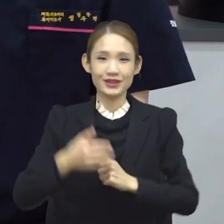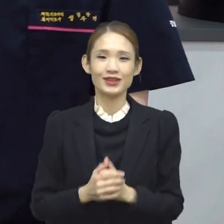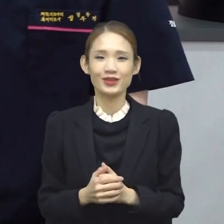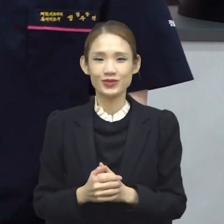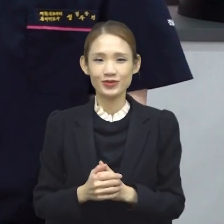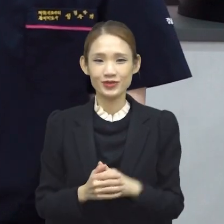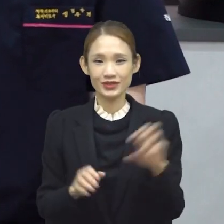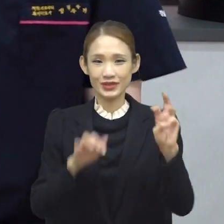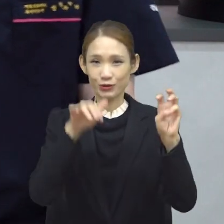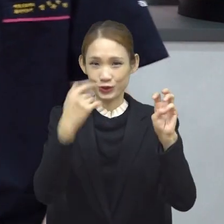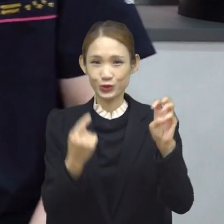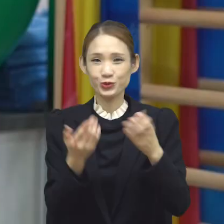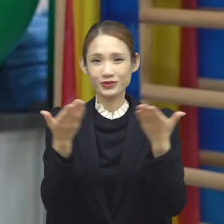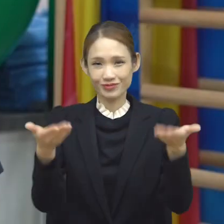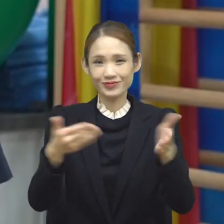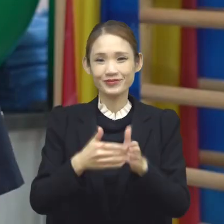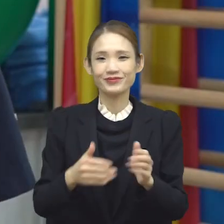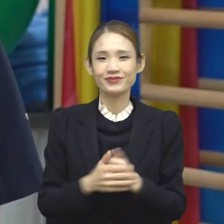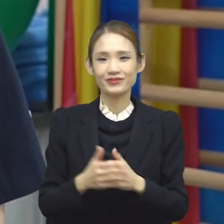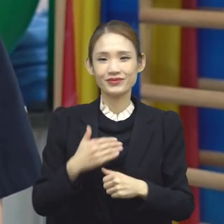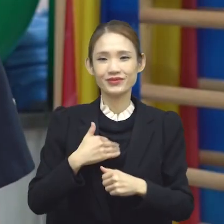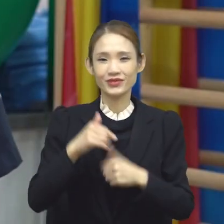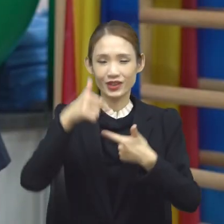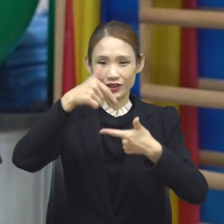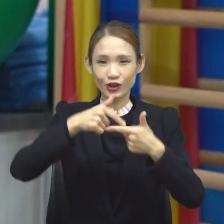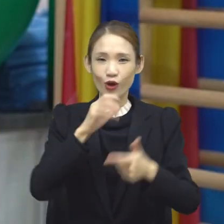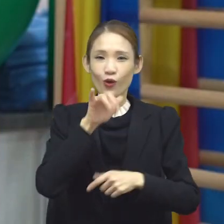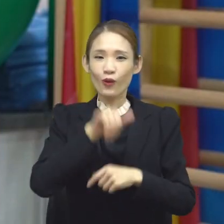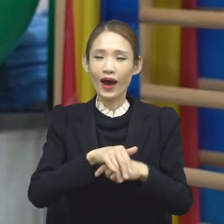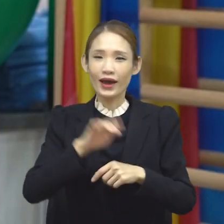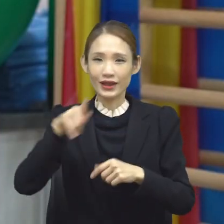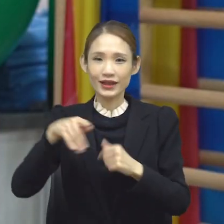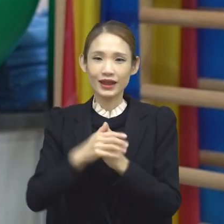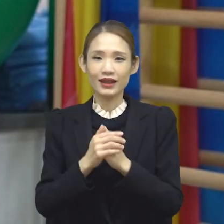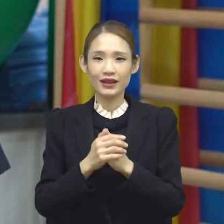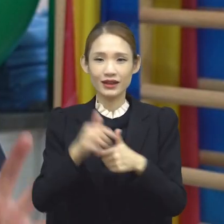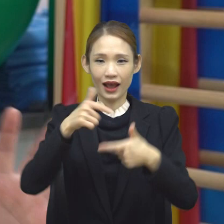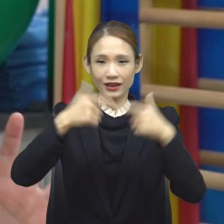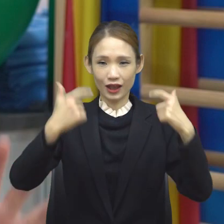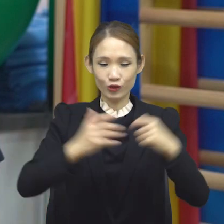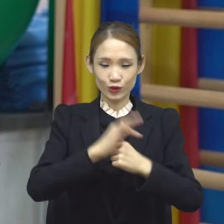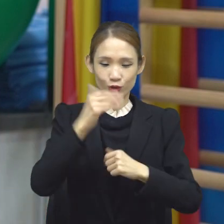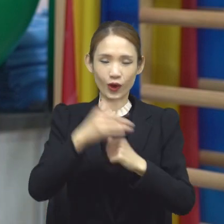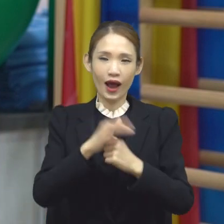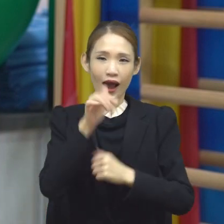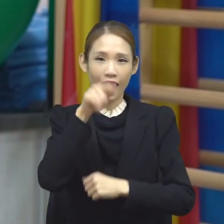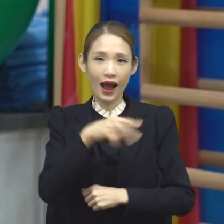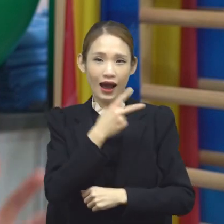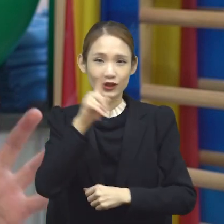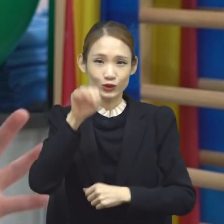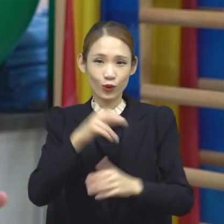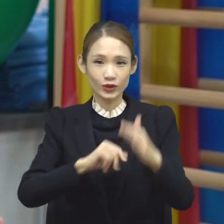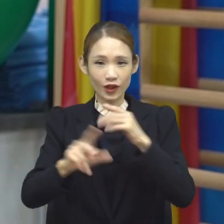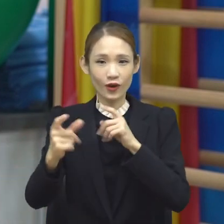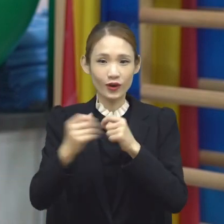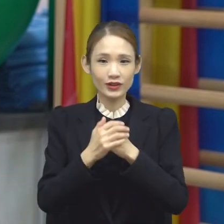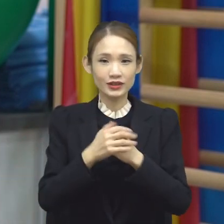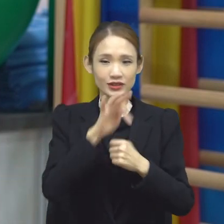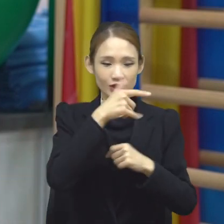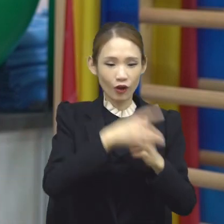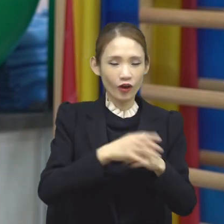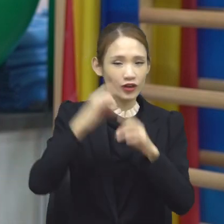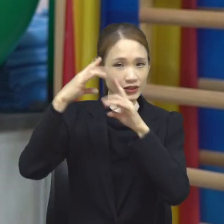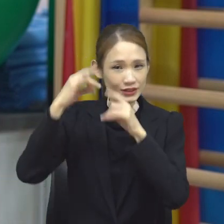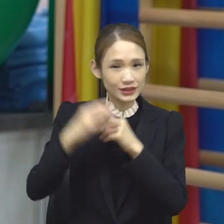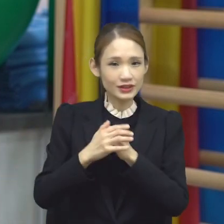어떨까요? 30초 드리겠습니다. 예, 저희 강남 YK병원은 강남구 논현동 학동역에 위치해 있고 정형외과와